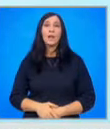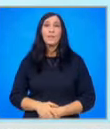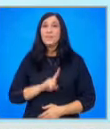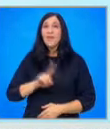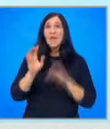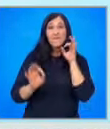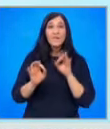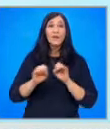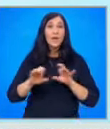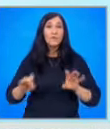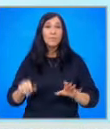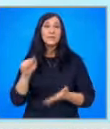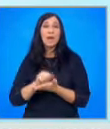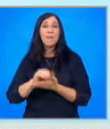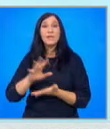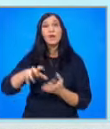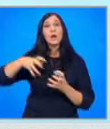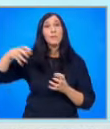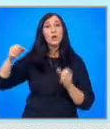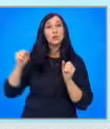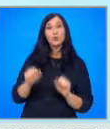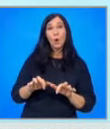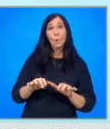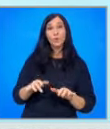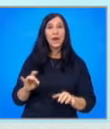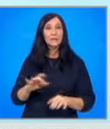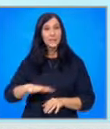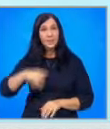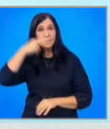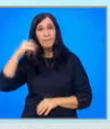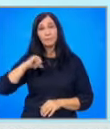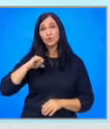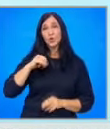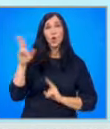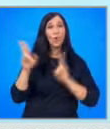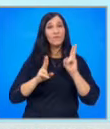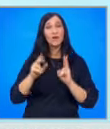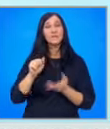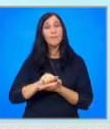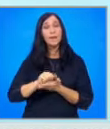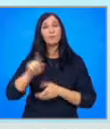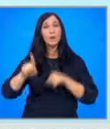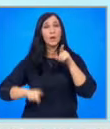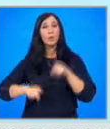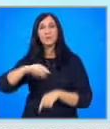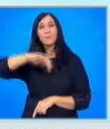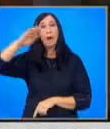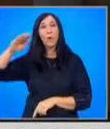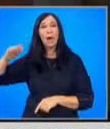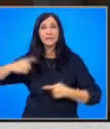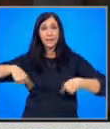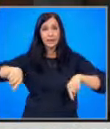Дезинформацията, медийната грамотност и устойчивата дигитална среда са тема на международна конференция на медийните регулатори от Балканския